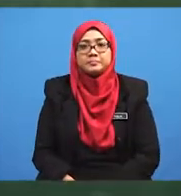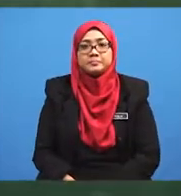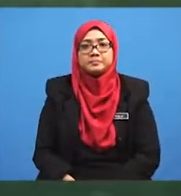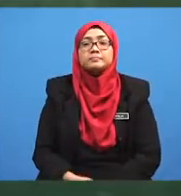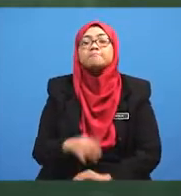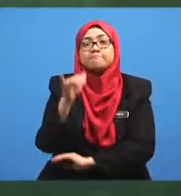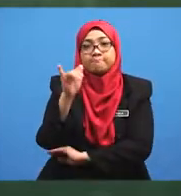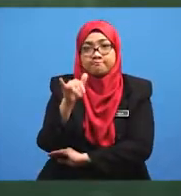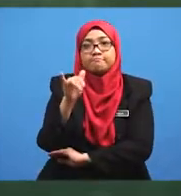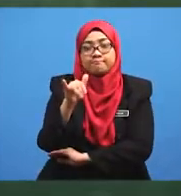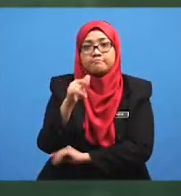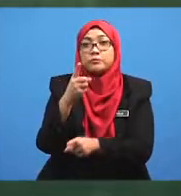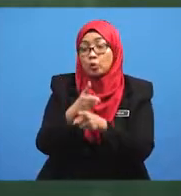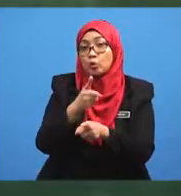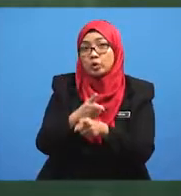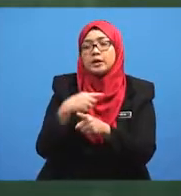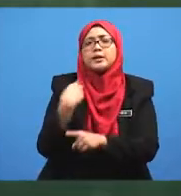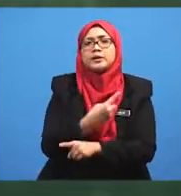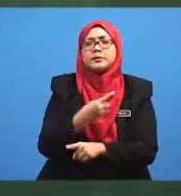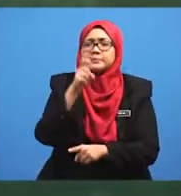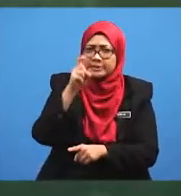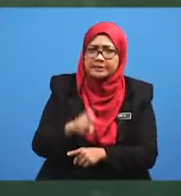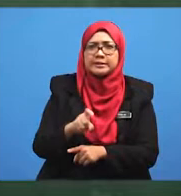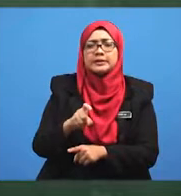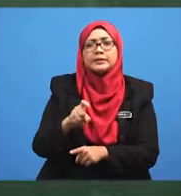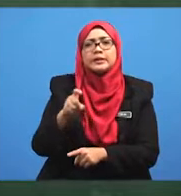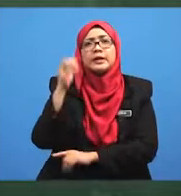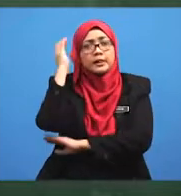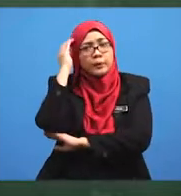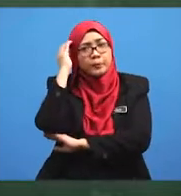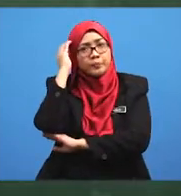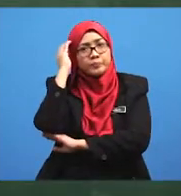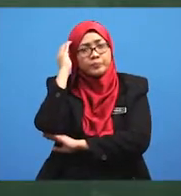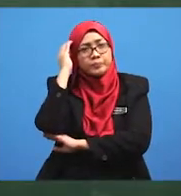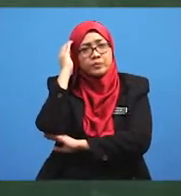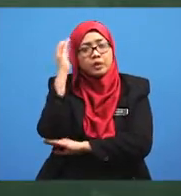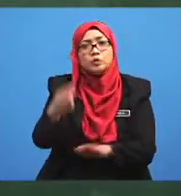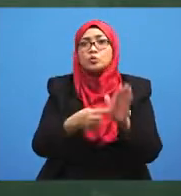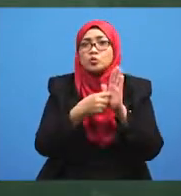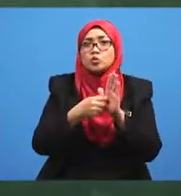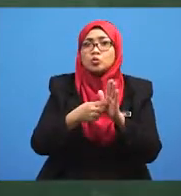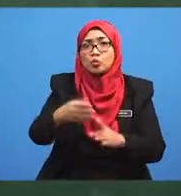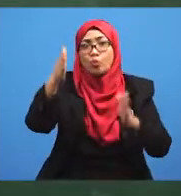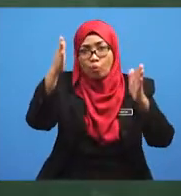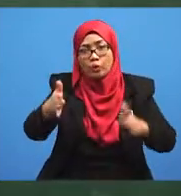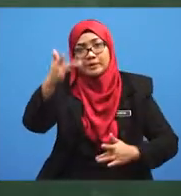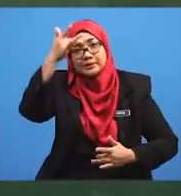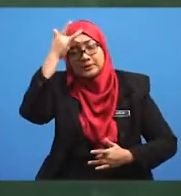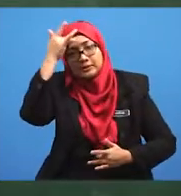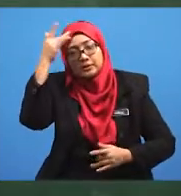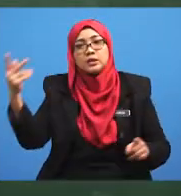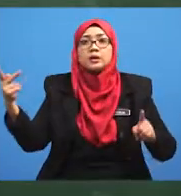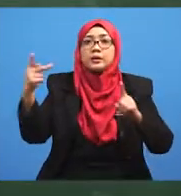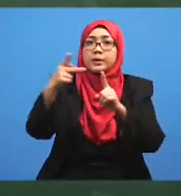Ya, sudah tentu kita seharusnya dedahkan pesakit dalam jangka masa yang pendek